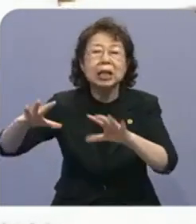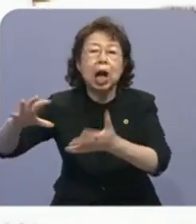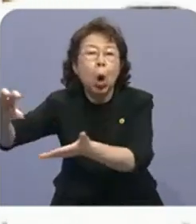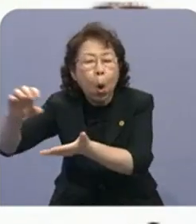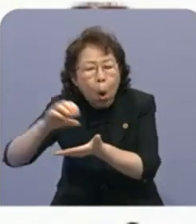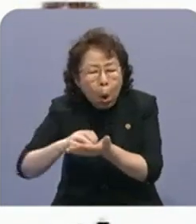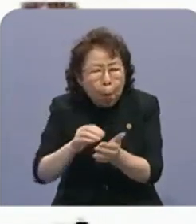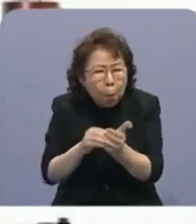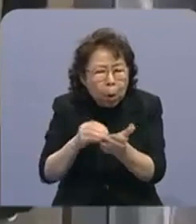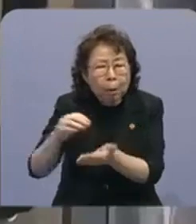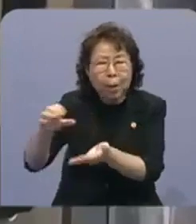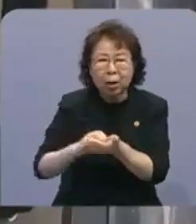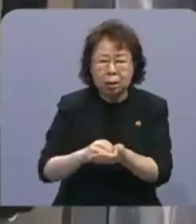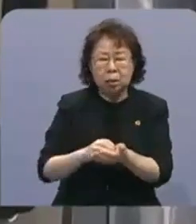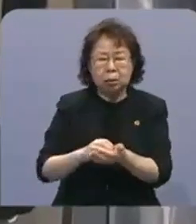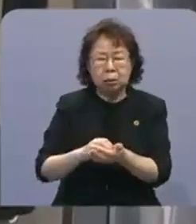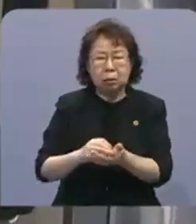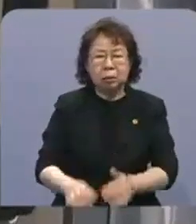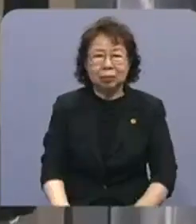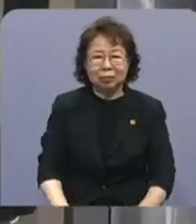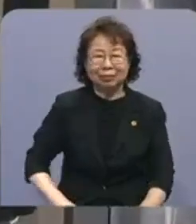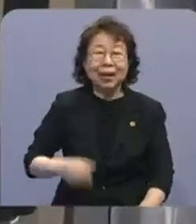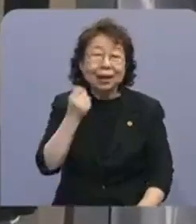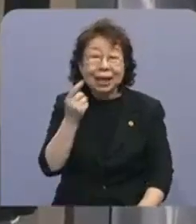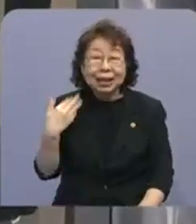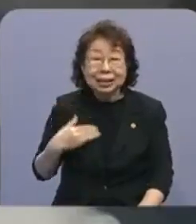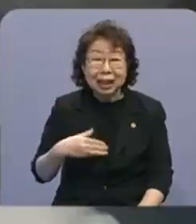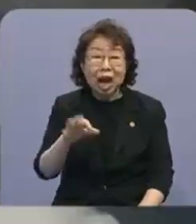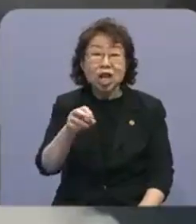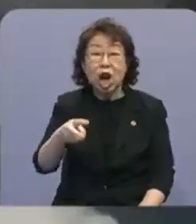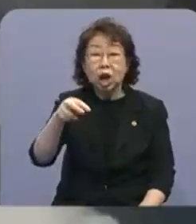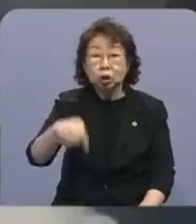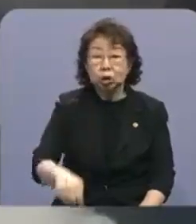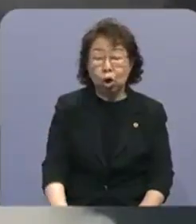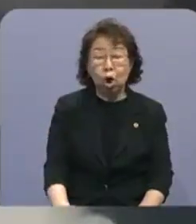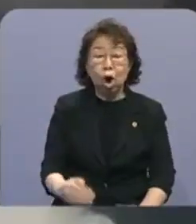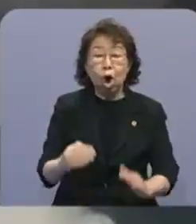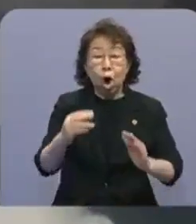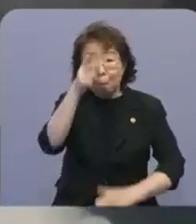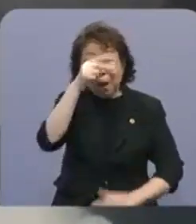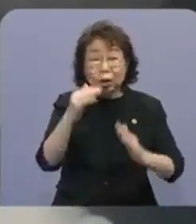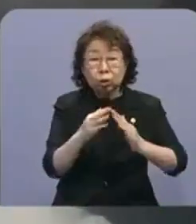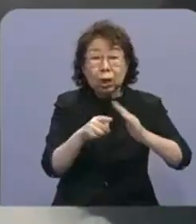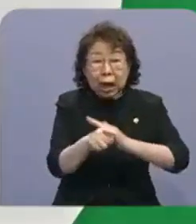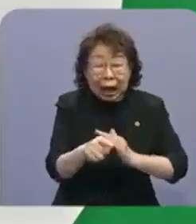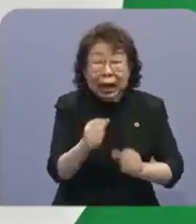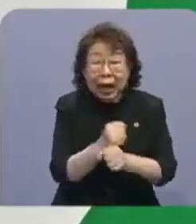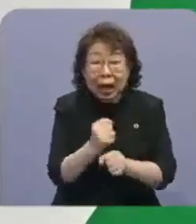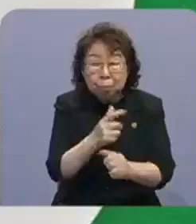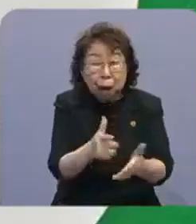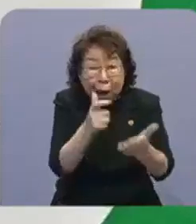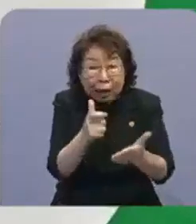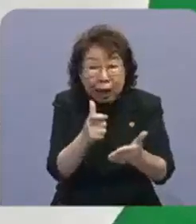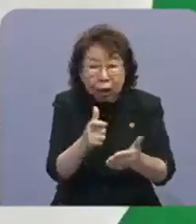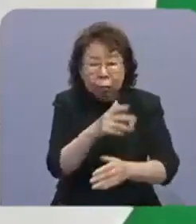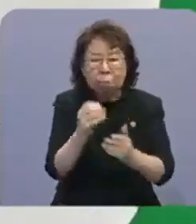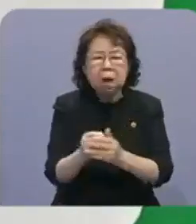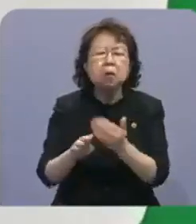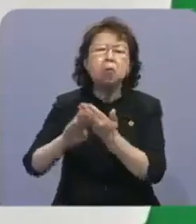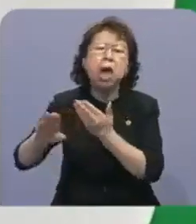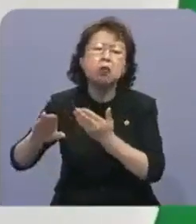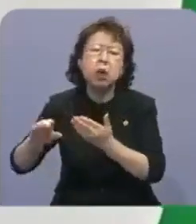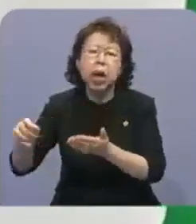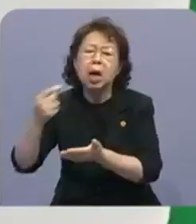사례까지 생겨나고 있습니다 지난달 전남 여수에서 파출소를 습격한 20대 남성이 사용한 화살 총도 해외에서는